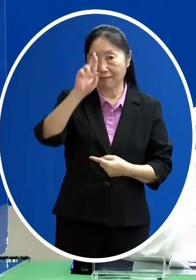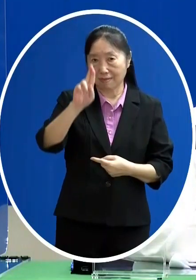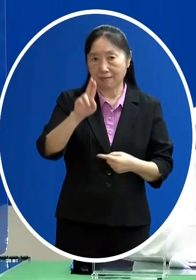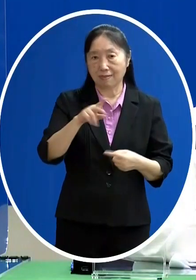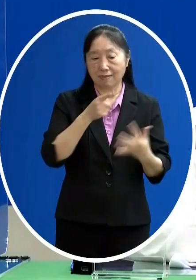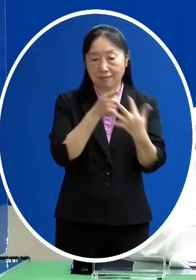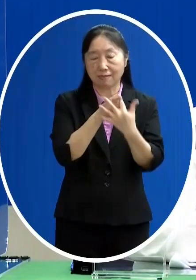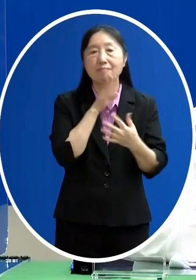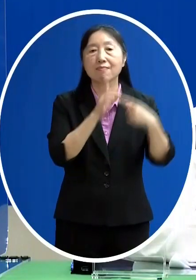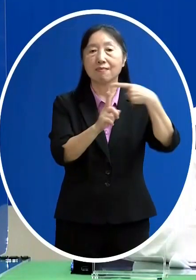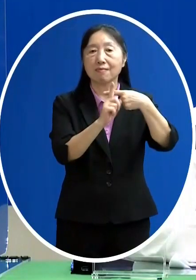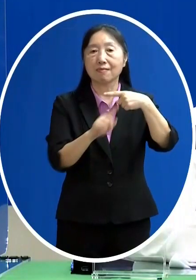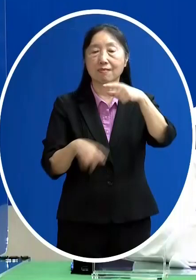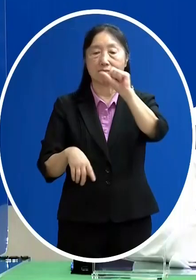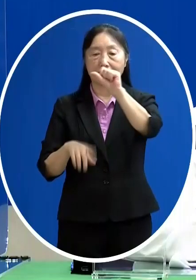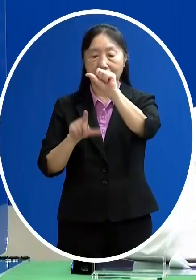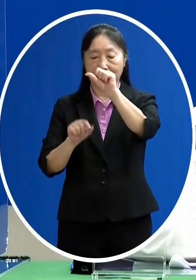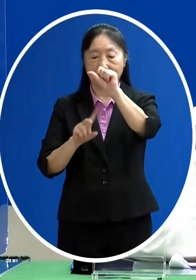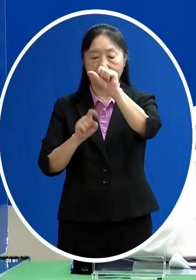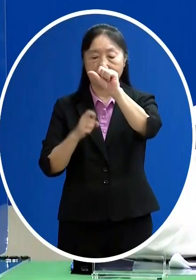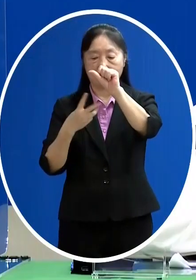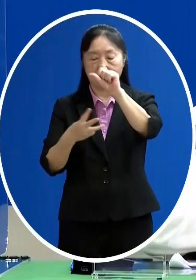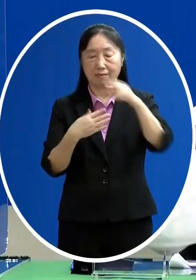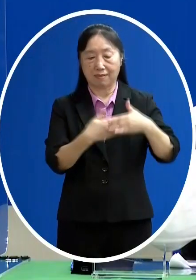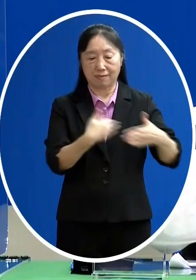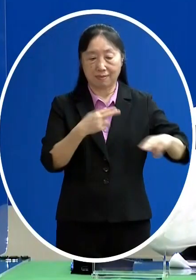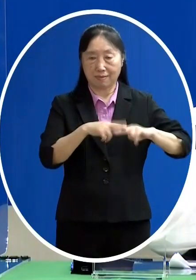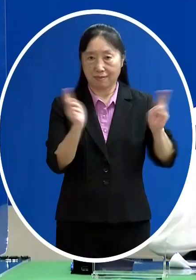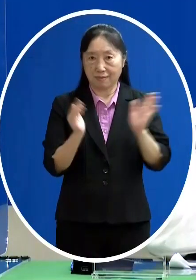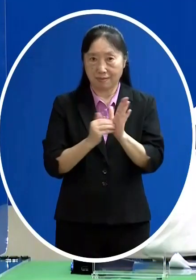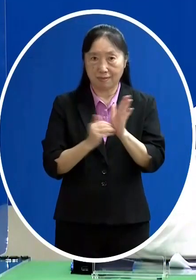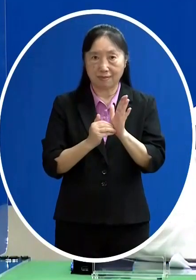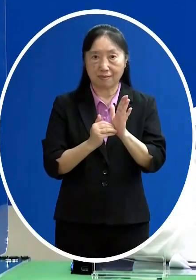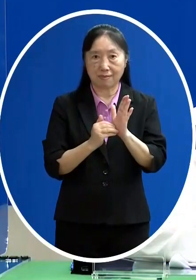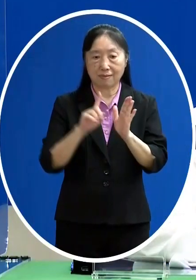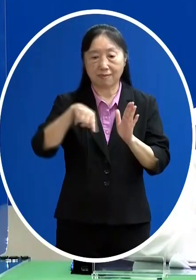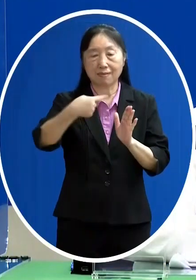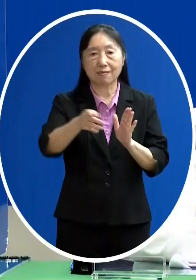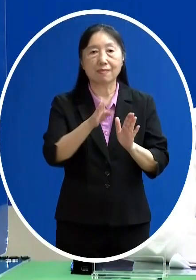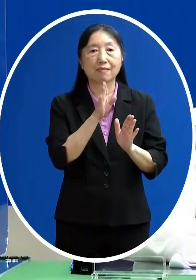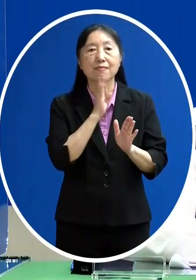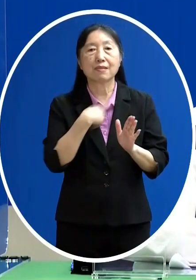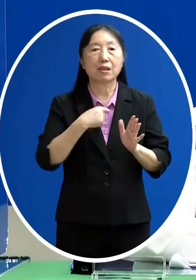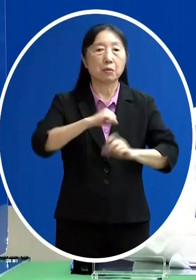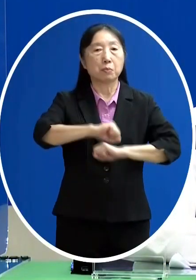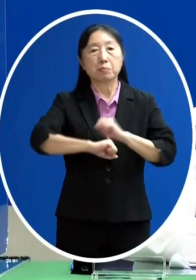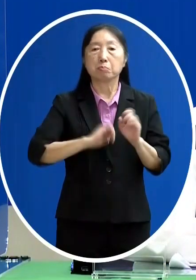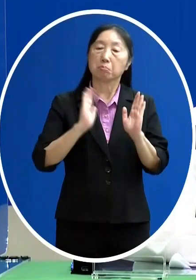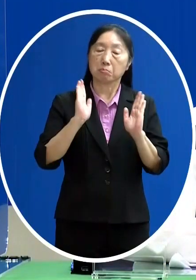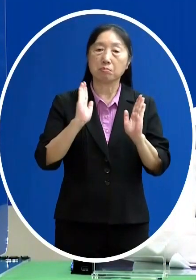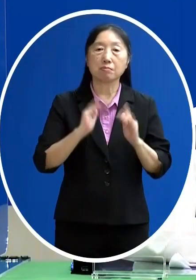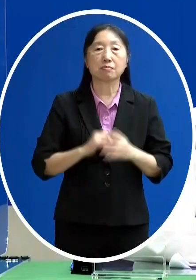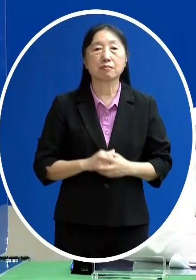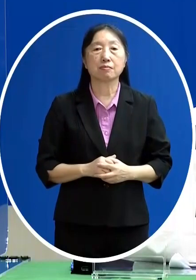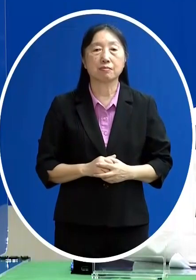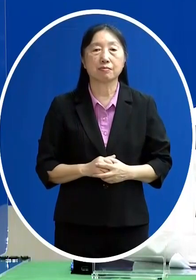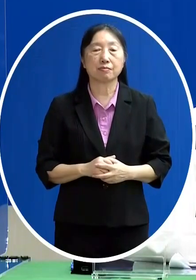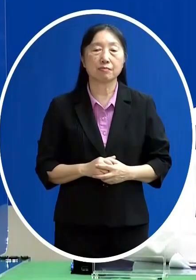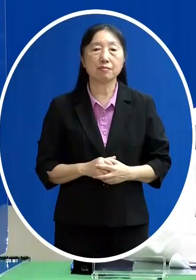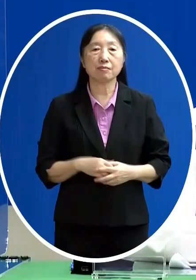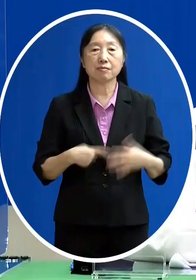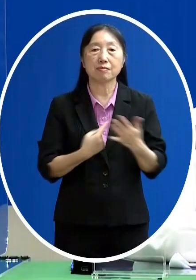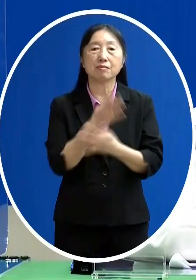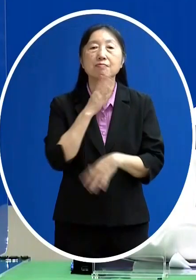诊哦。那在5月13号顺利的解隔离之后呢，后续的精神活动力都正常哦，只是说